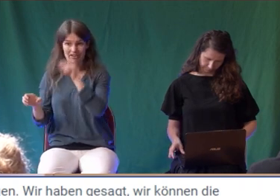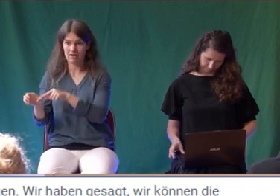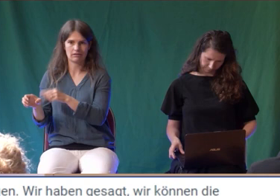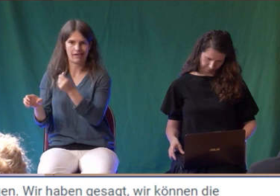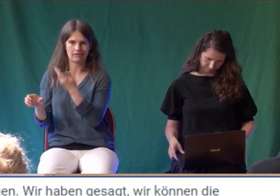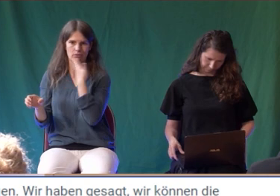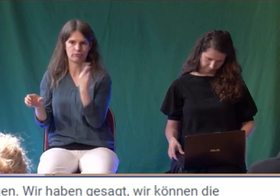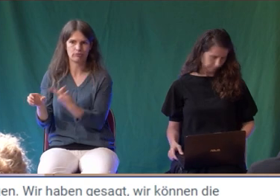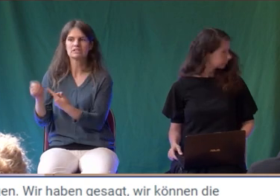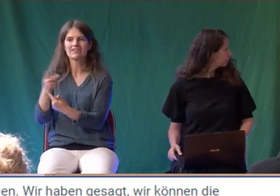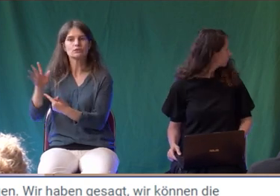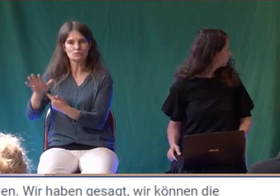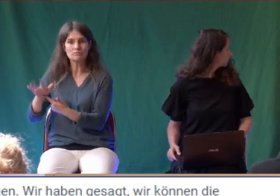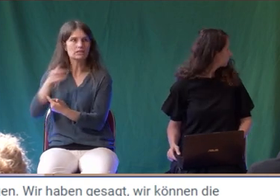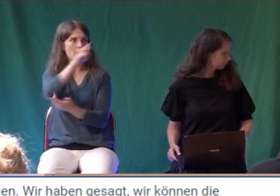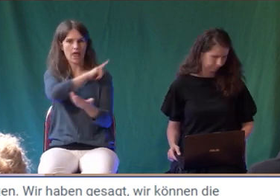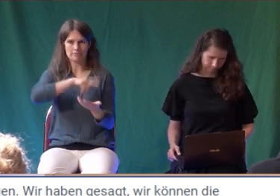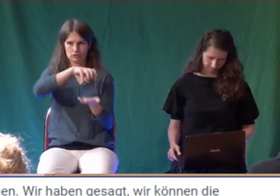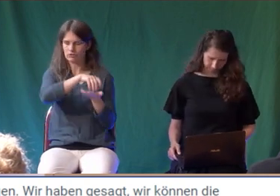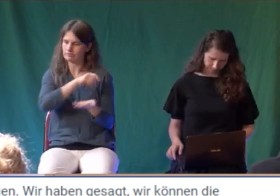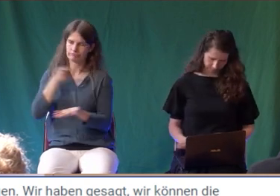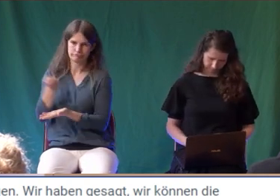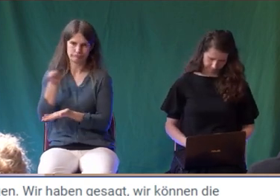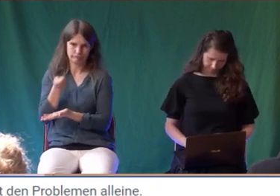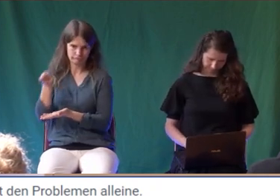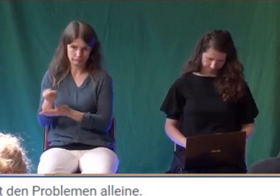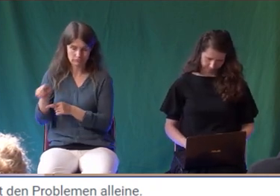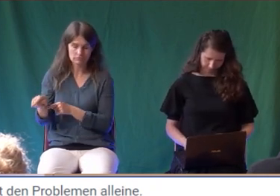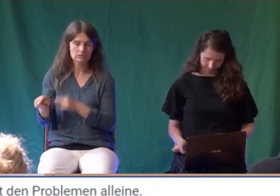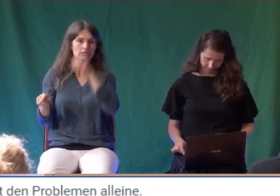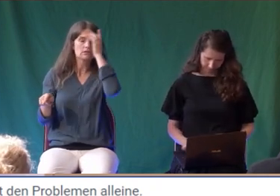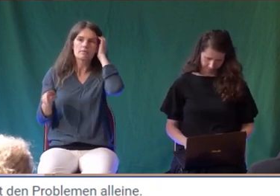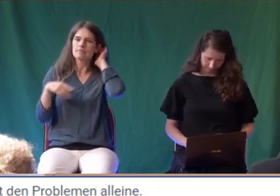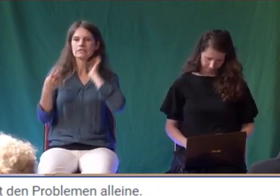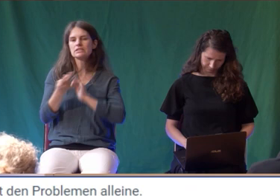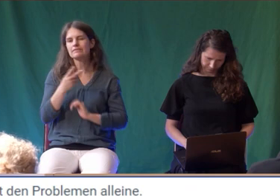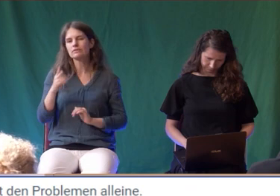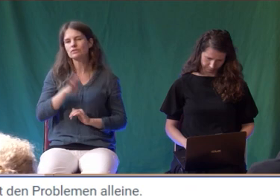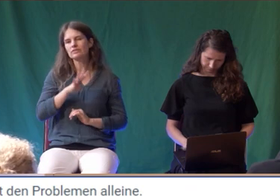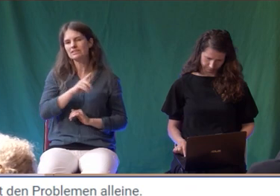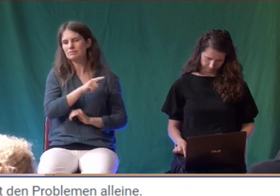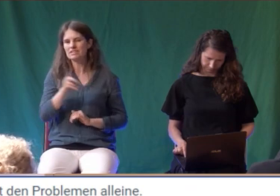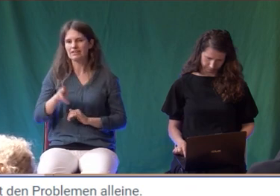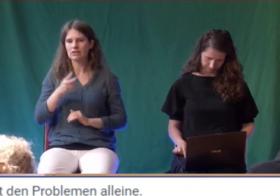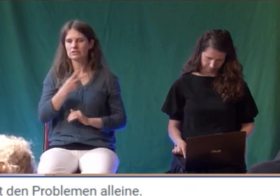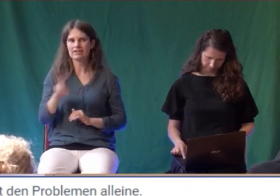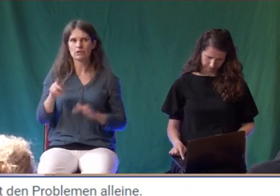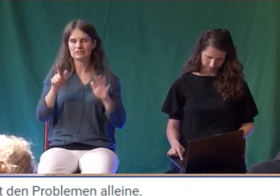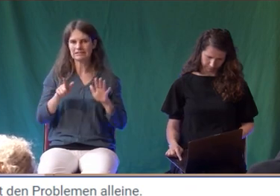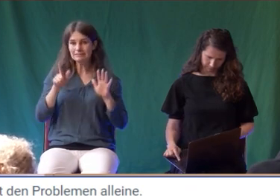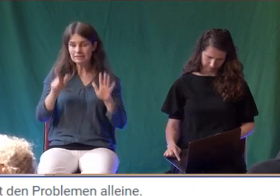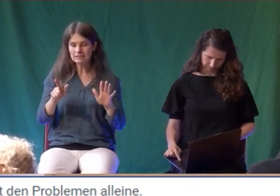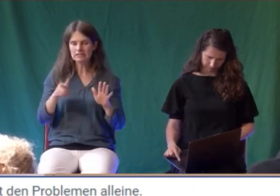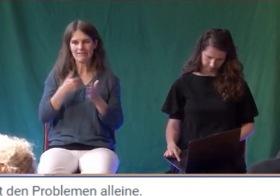kriegt man eine Förderung durch die Stadt Leipzig in den Jahren 2014 bis 17 entstand weitere